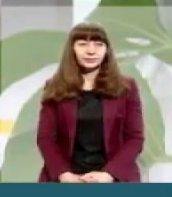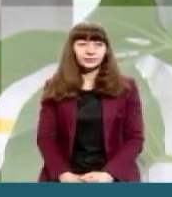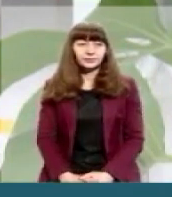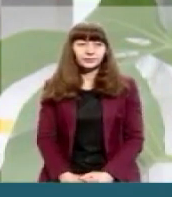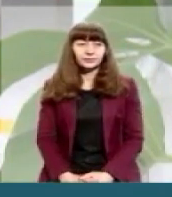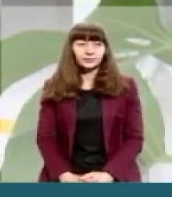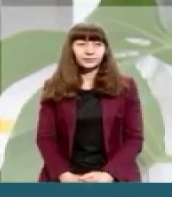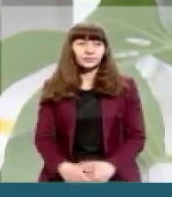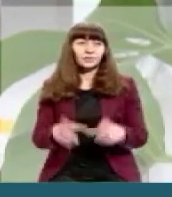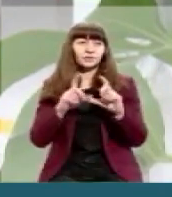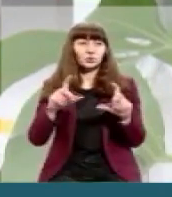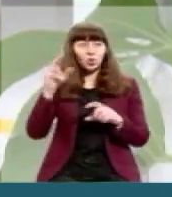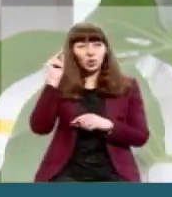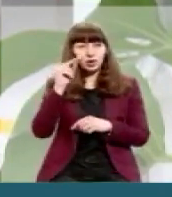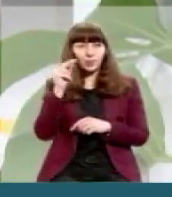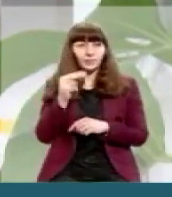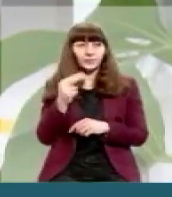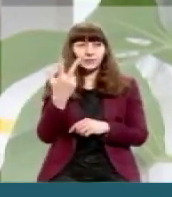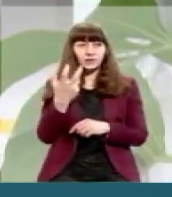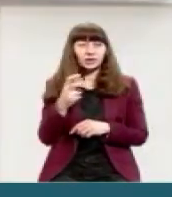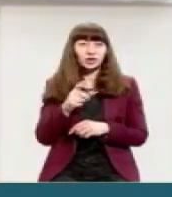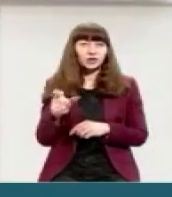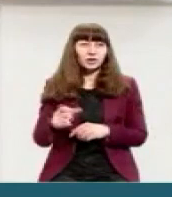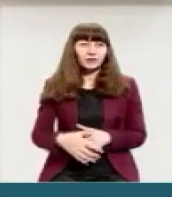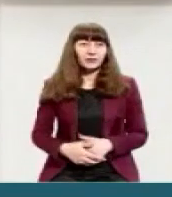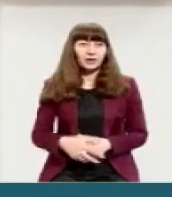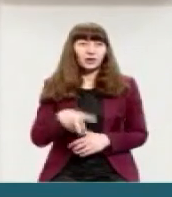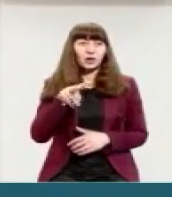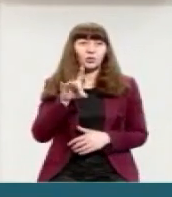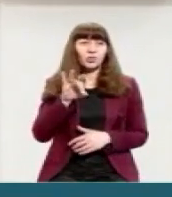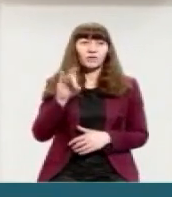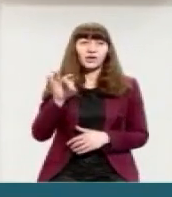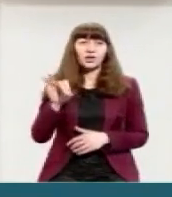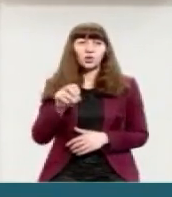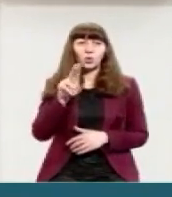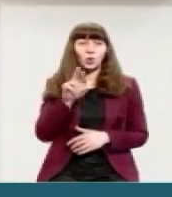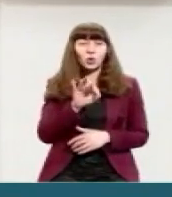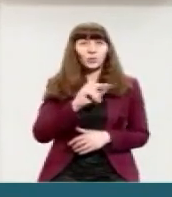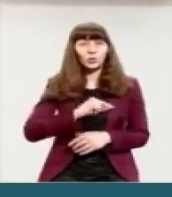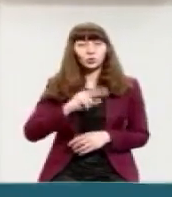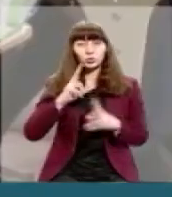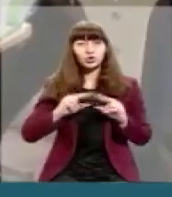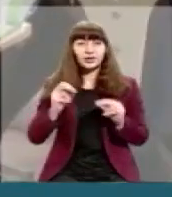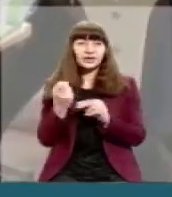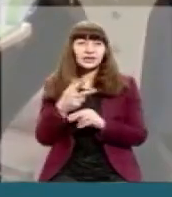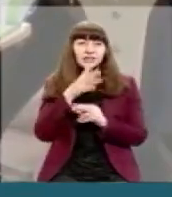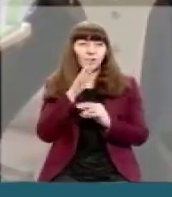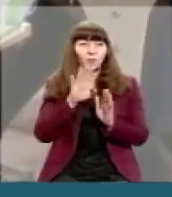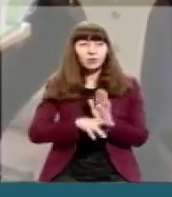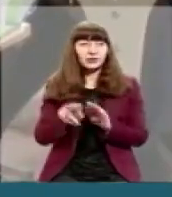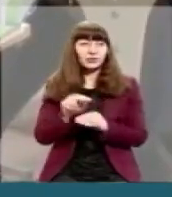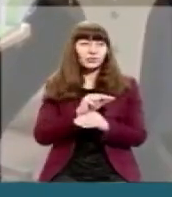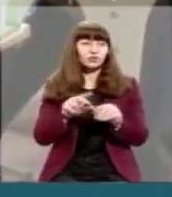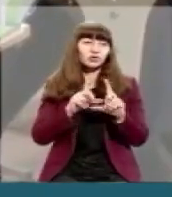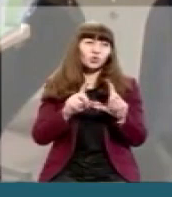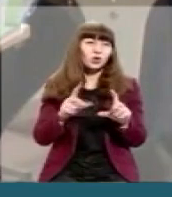В нашей школе обучается 300 учащихся. Любовь Иванько работает учителем уже 13 лет. Говорит, что после ремонта в